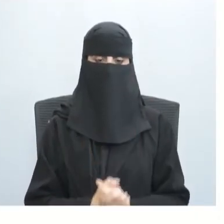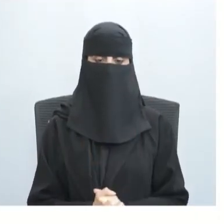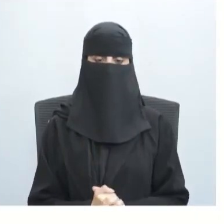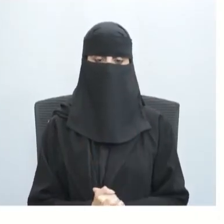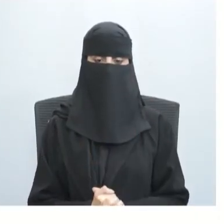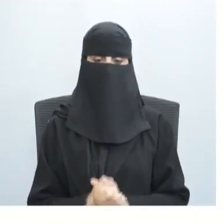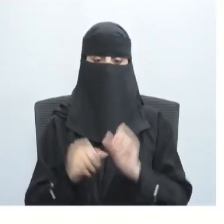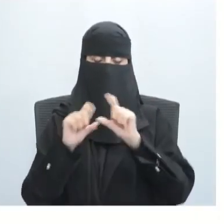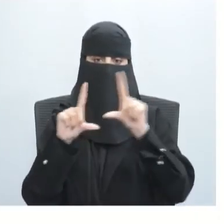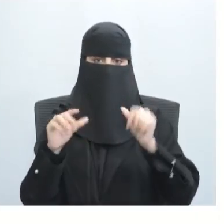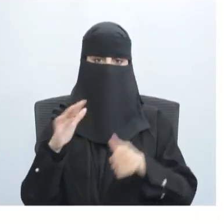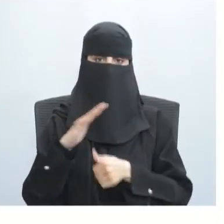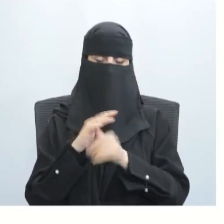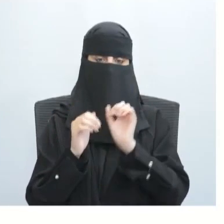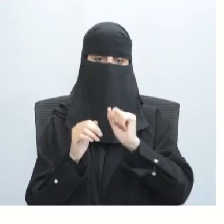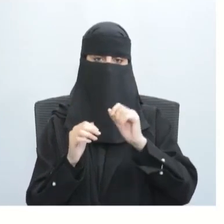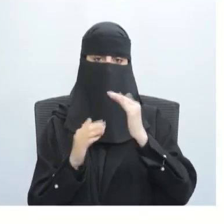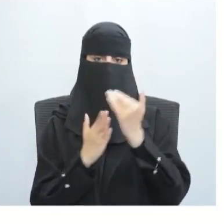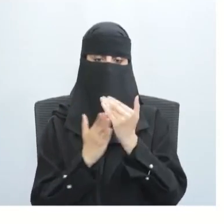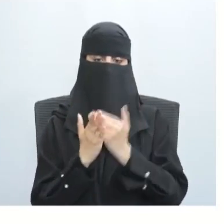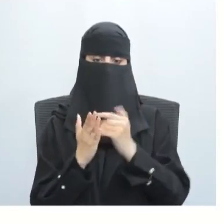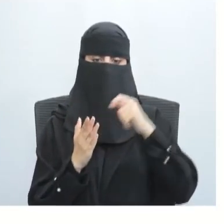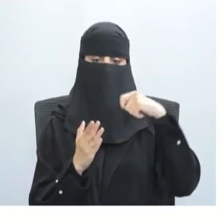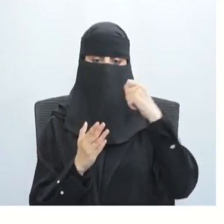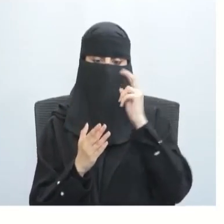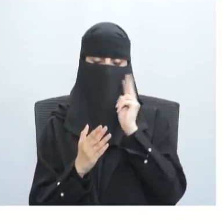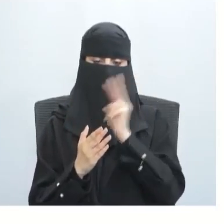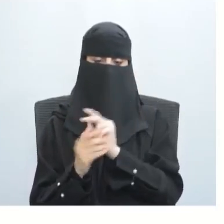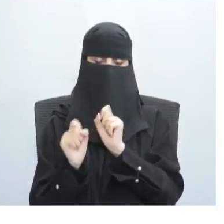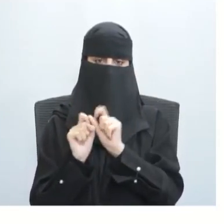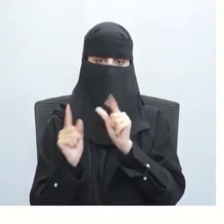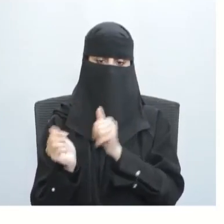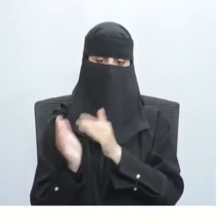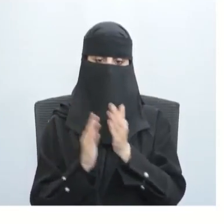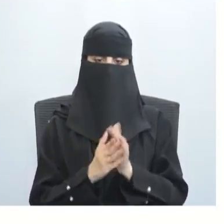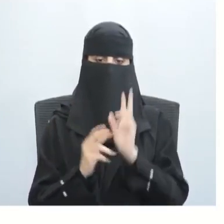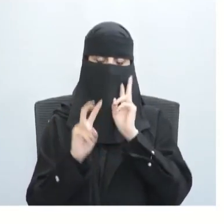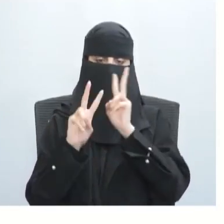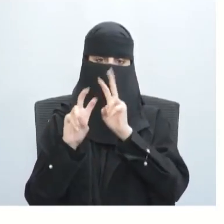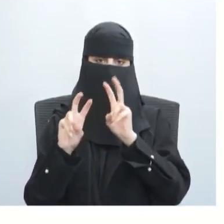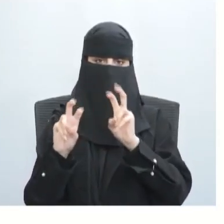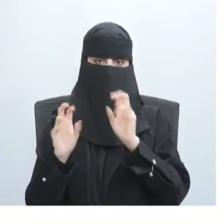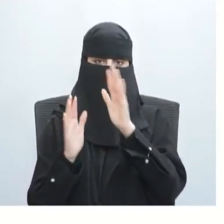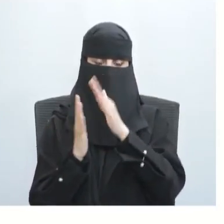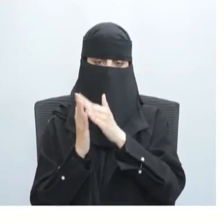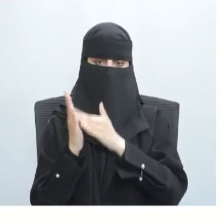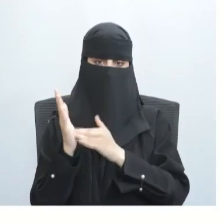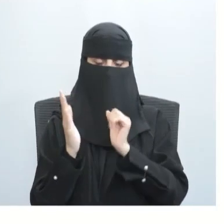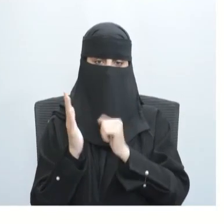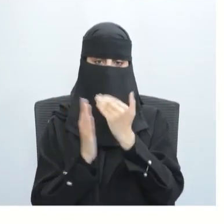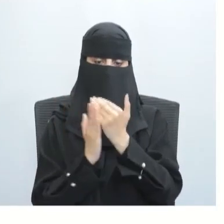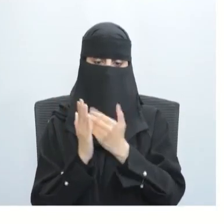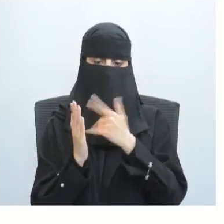الرئيسي لبرنامج شوت كت نفتح البرنامج من قائمه ابدا ثم نبحث عن برنامج